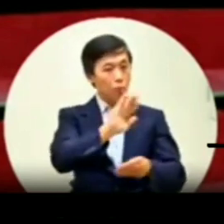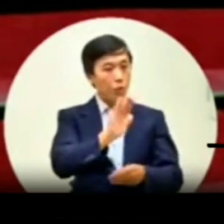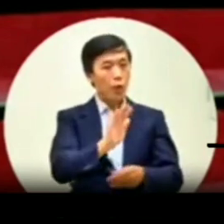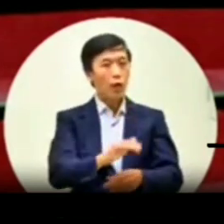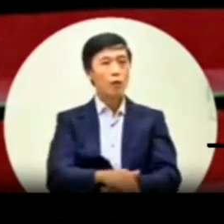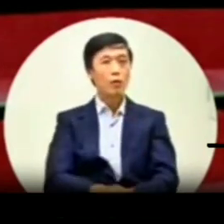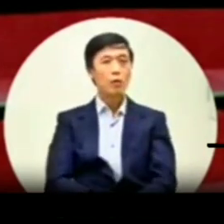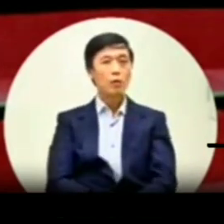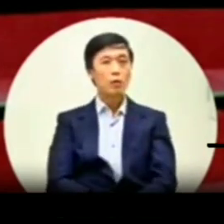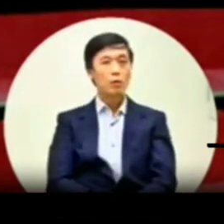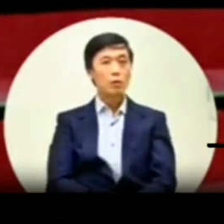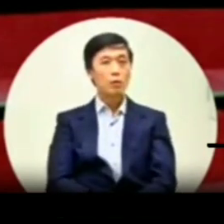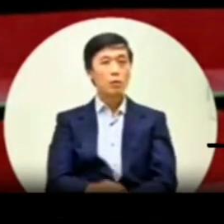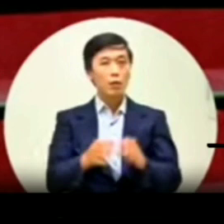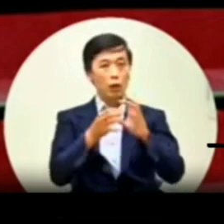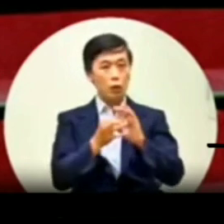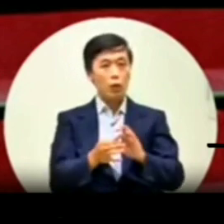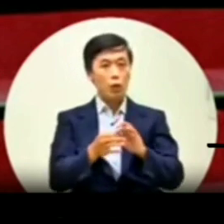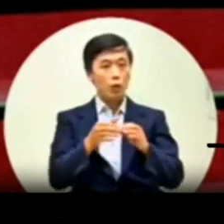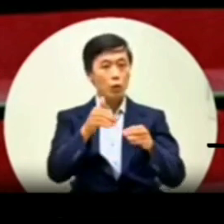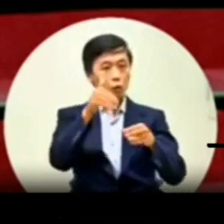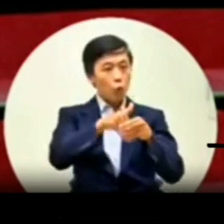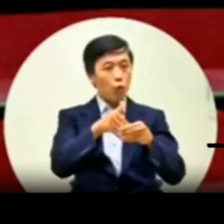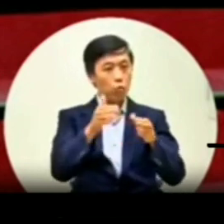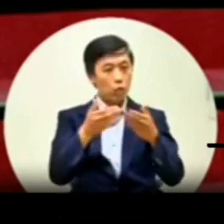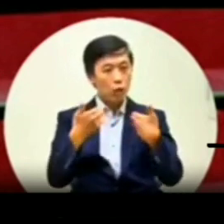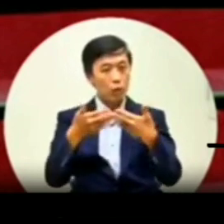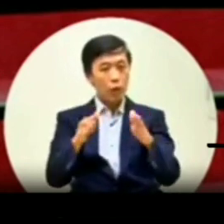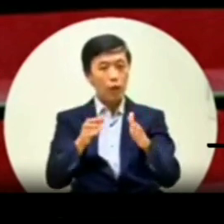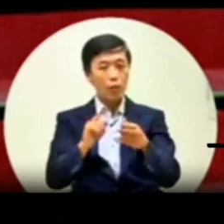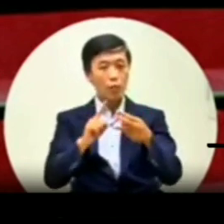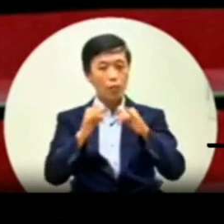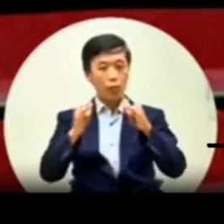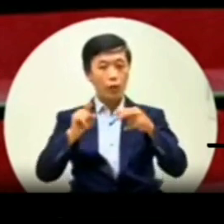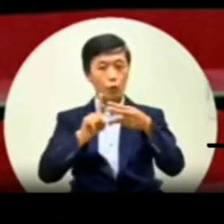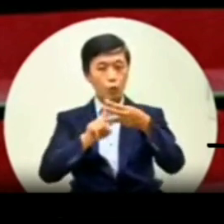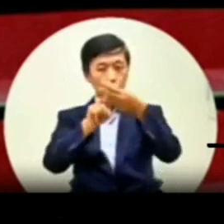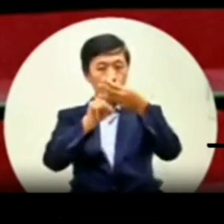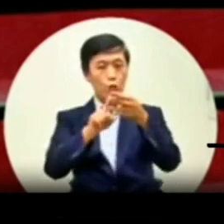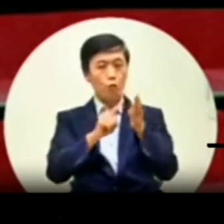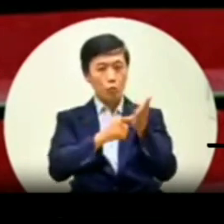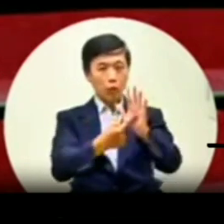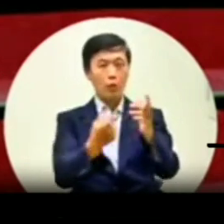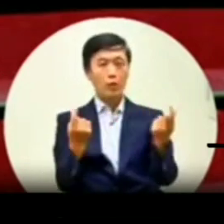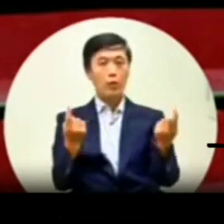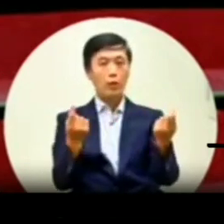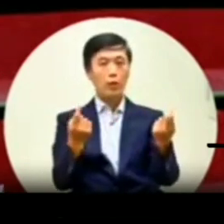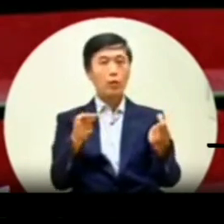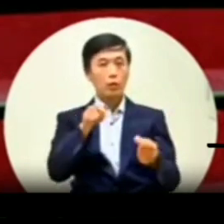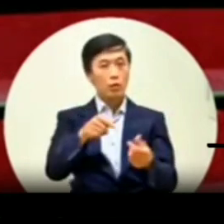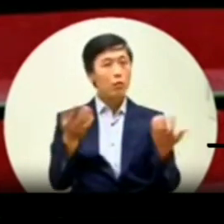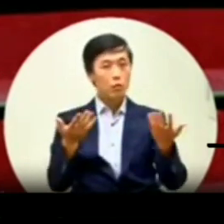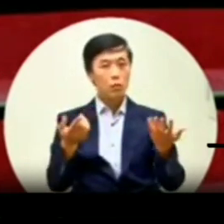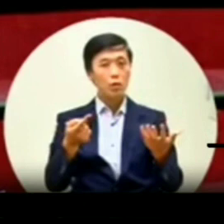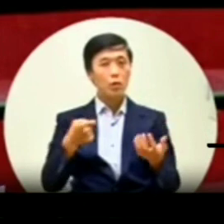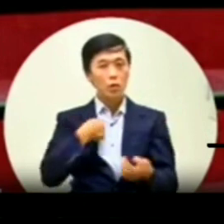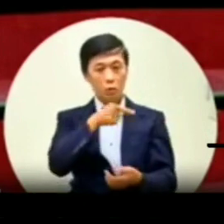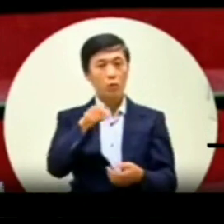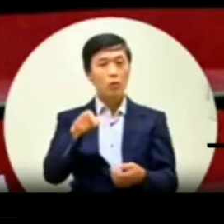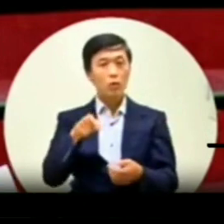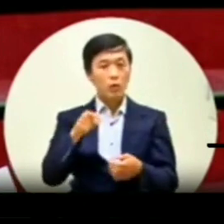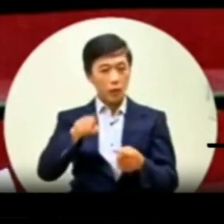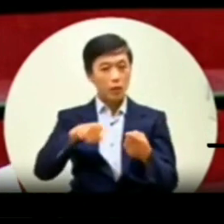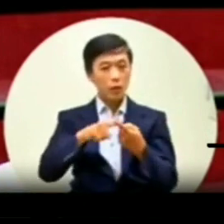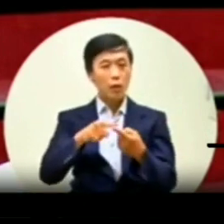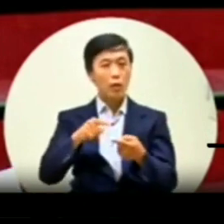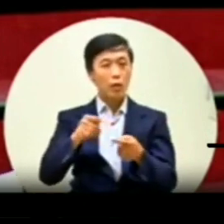呢，投不投票都是民主的表现，这个事情我们是必须要被认可的。但